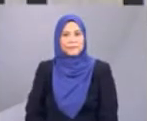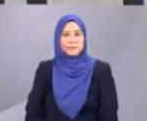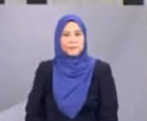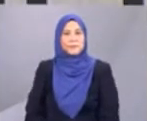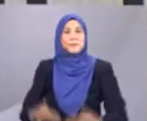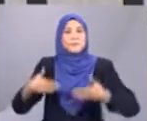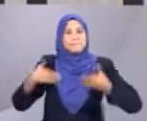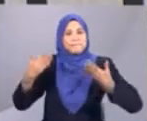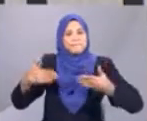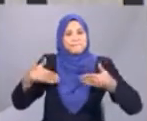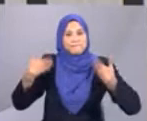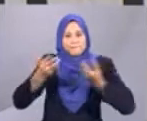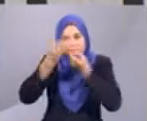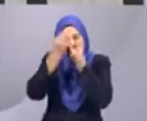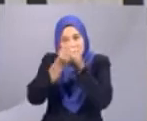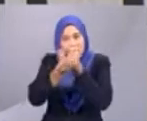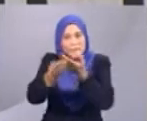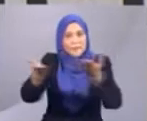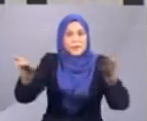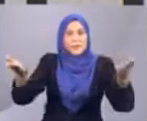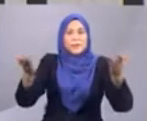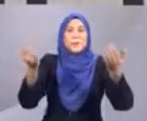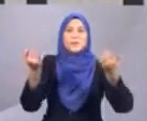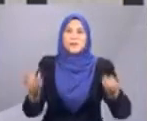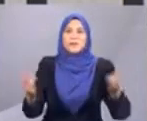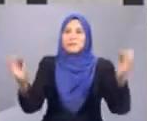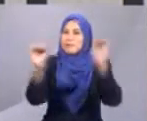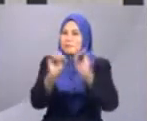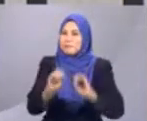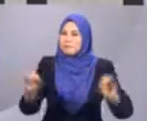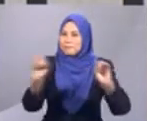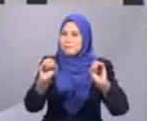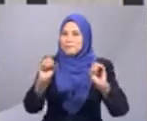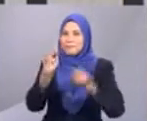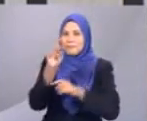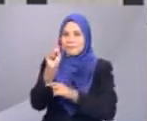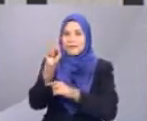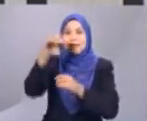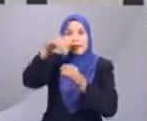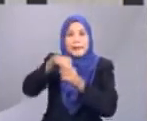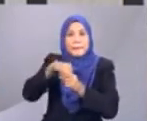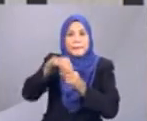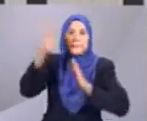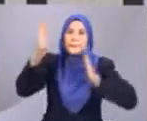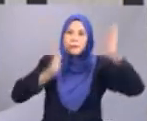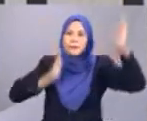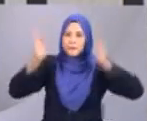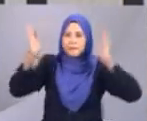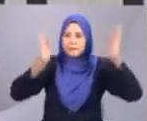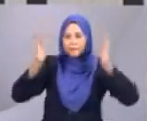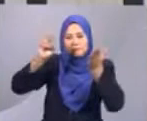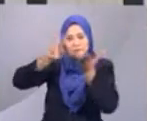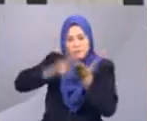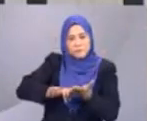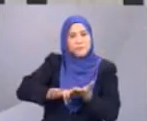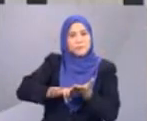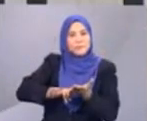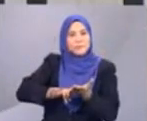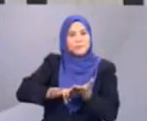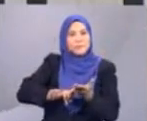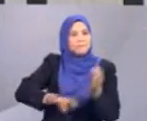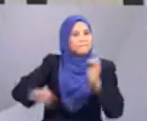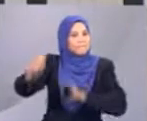Sukacita dimaklumkan bahawa pada hari ini juga tiada kes penularan dalam negara dicatatkan di kalangan warga negara